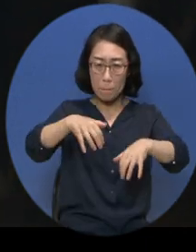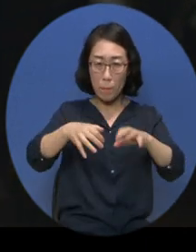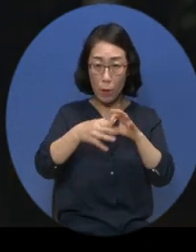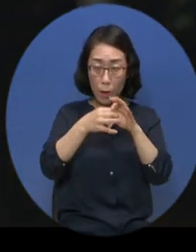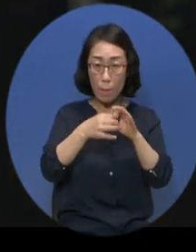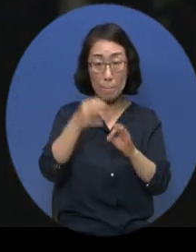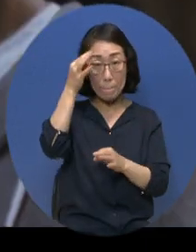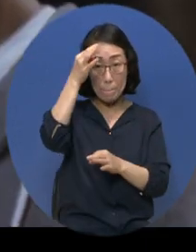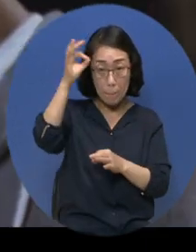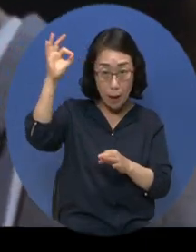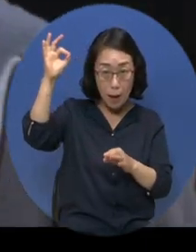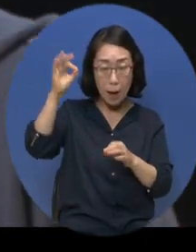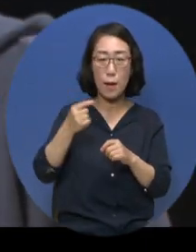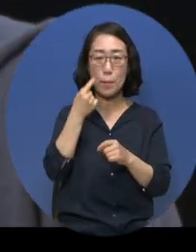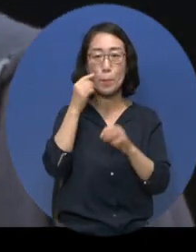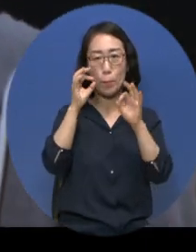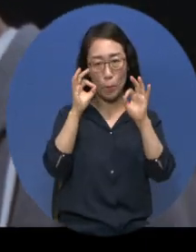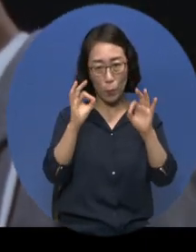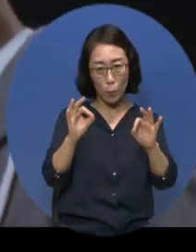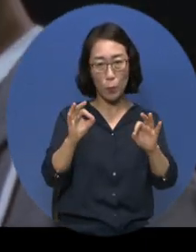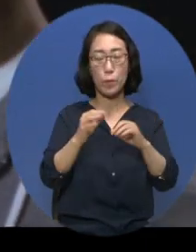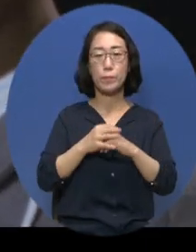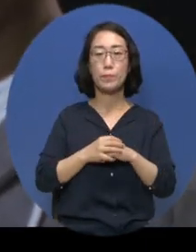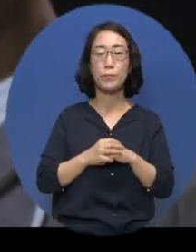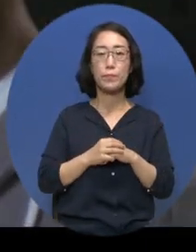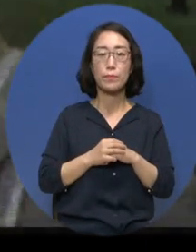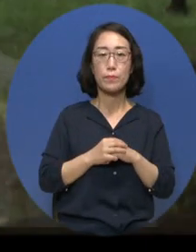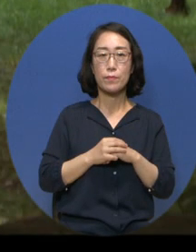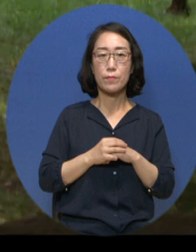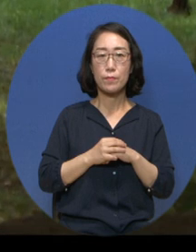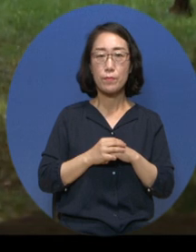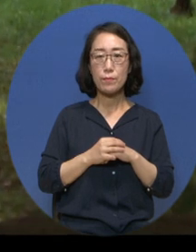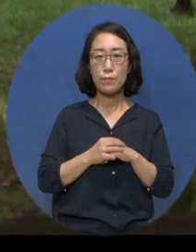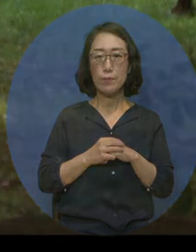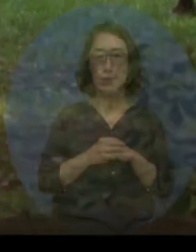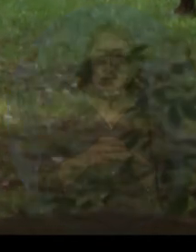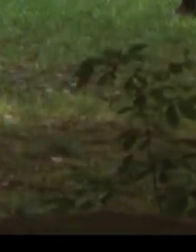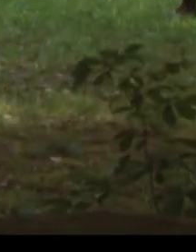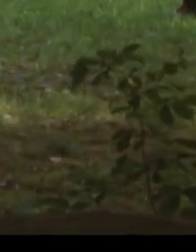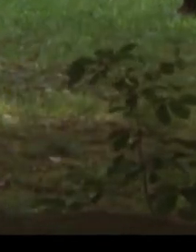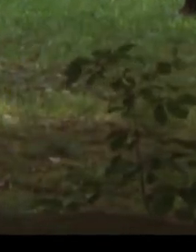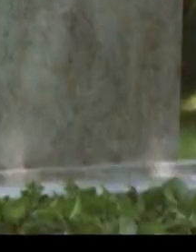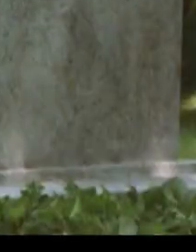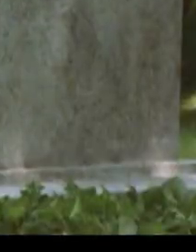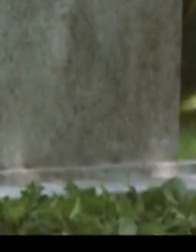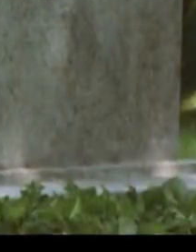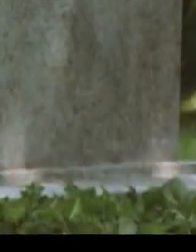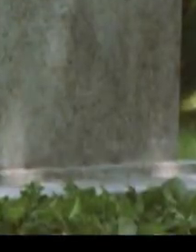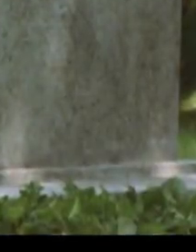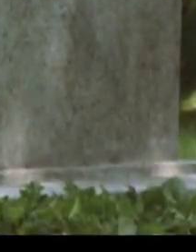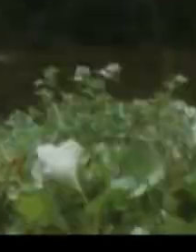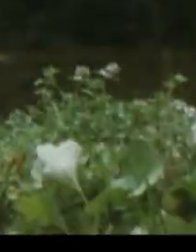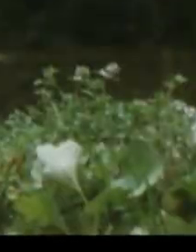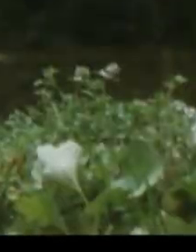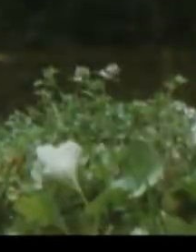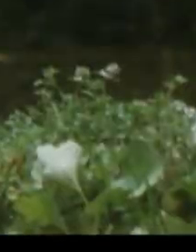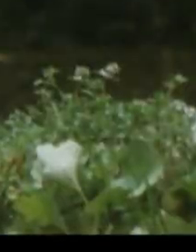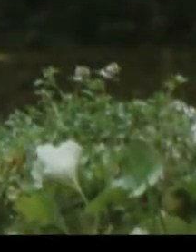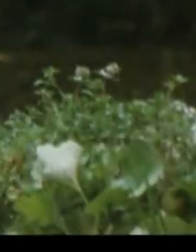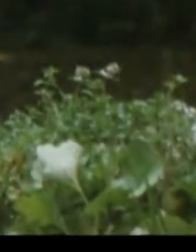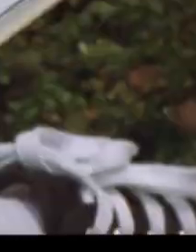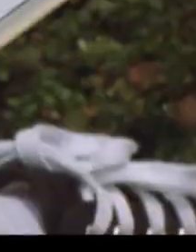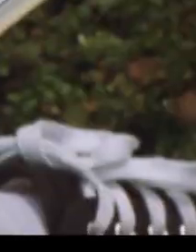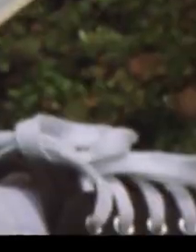지금 만나러 갑니다. 함께 보시죠. 아메록스. 세상이 났더라. 엄마 갈 때